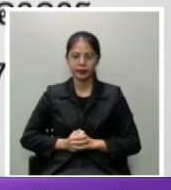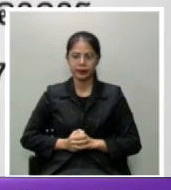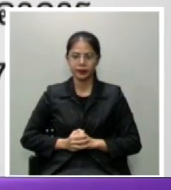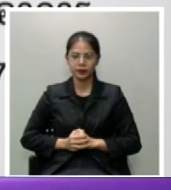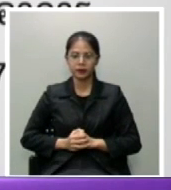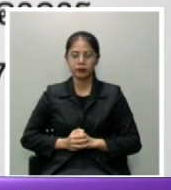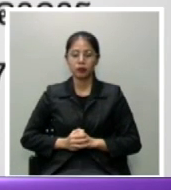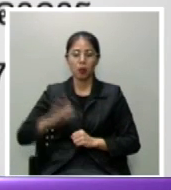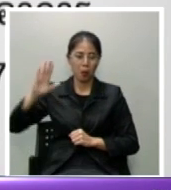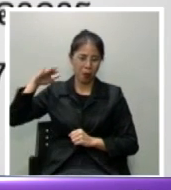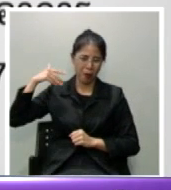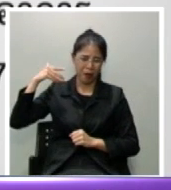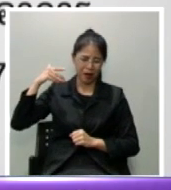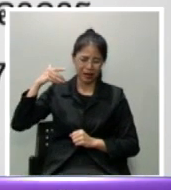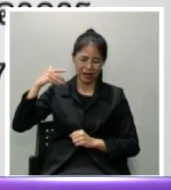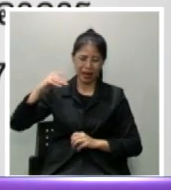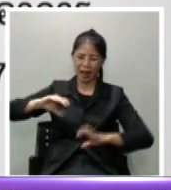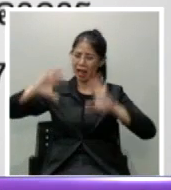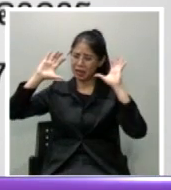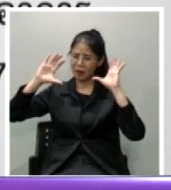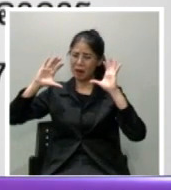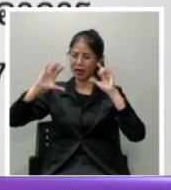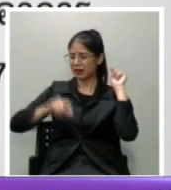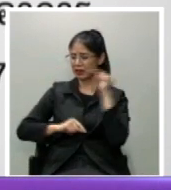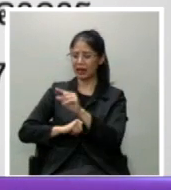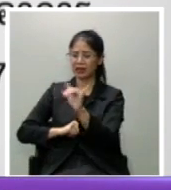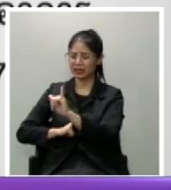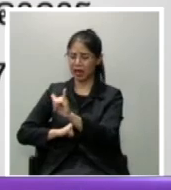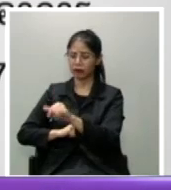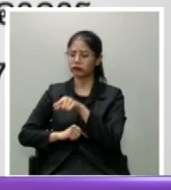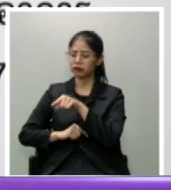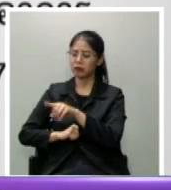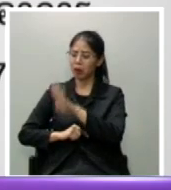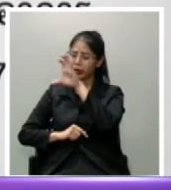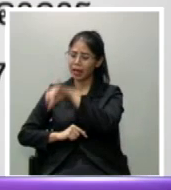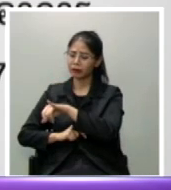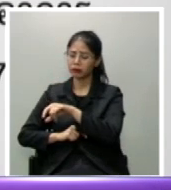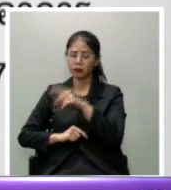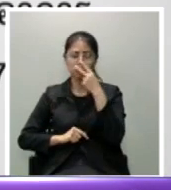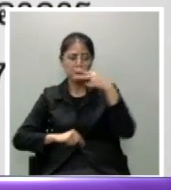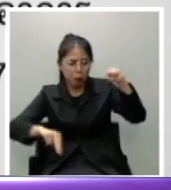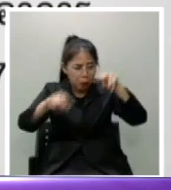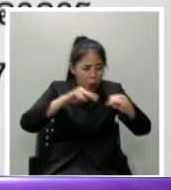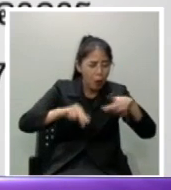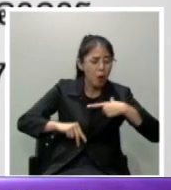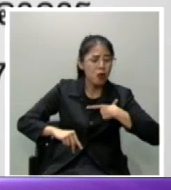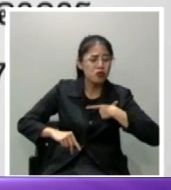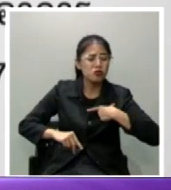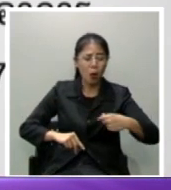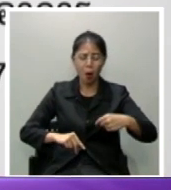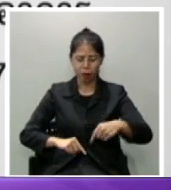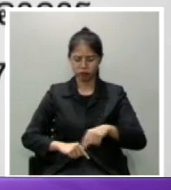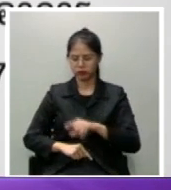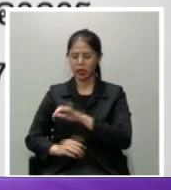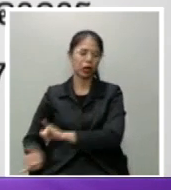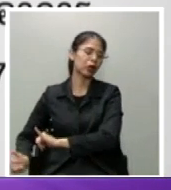และความจริงรัฐบาลไม่ได้สั่งให้ไปเขาไปสำรวจกันเองชอบกันเองอยากย้ายกันเองบังเอิญตอนนั้นน้ำมันยังไ